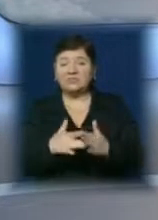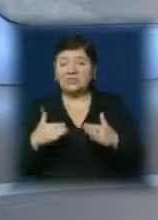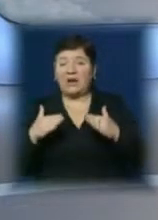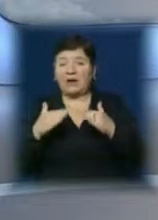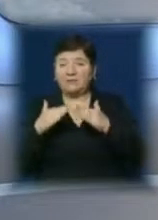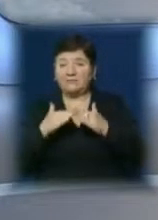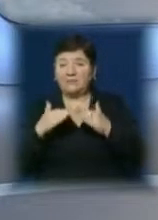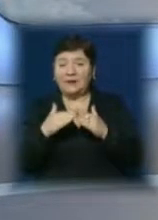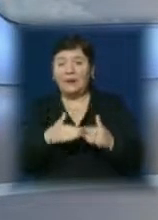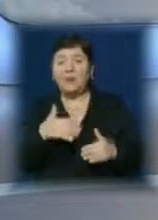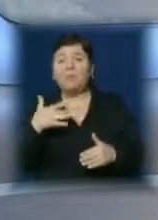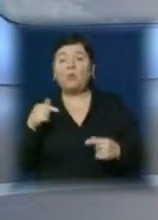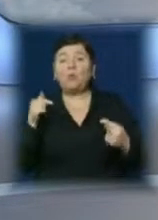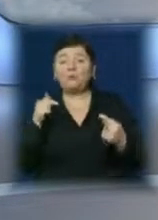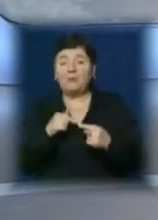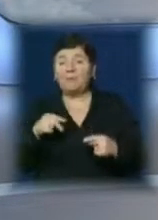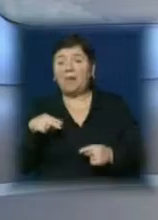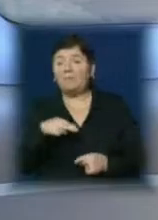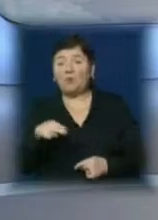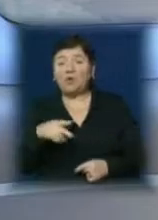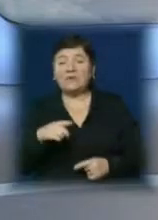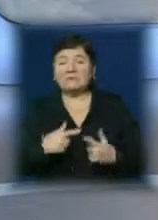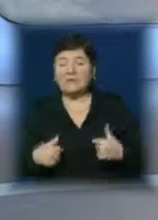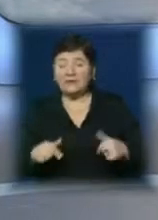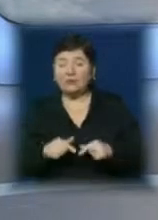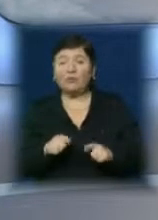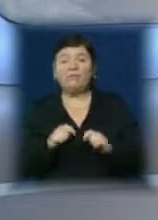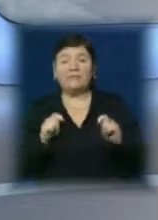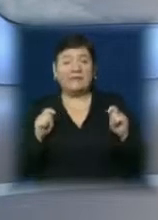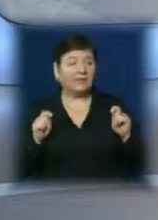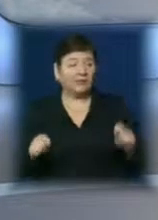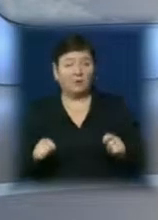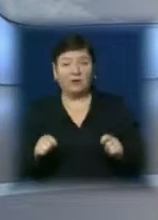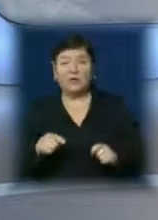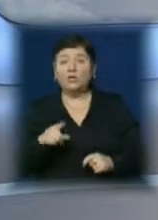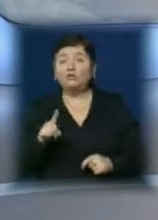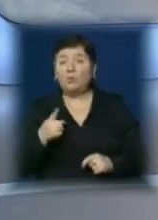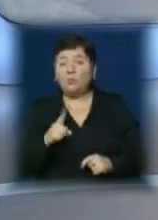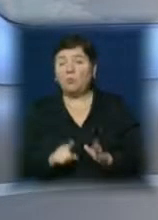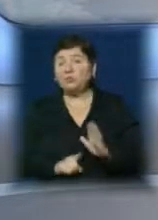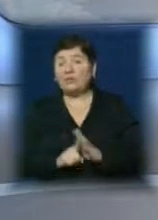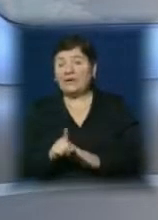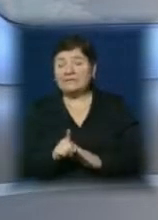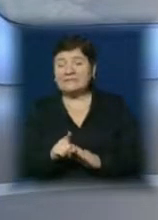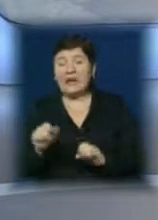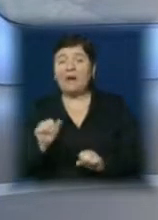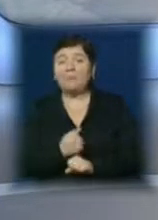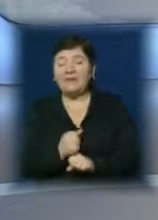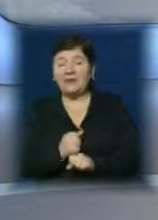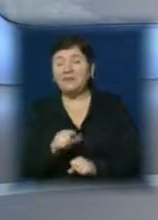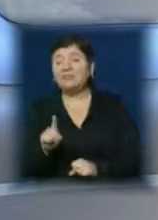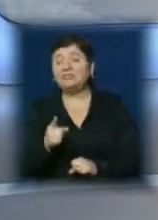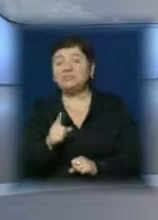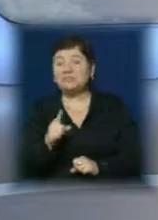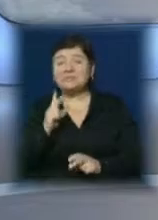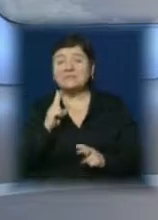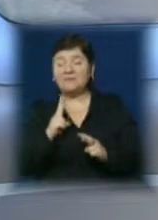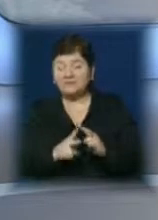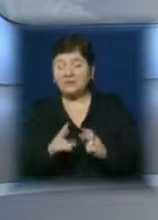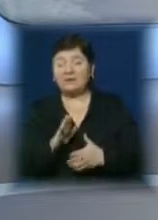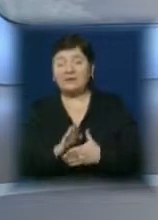5 осіб. Проти бійців правого сектору відкрито кримінальні провадження. Чому почалась бійка та чим все завершилось, розповість